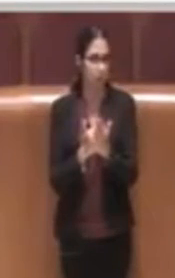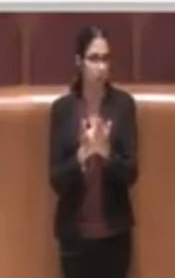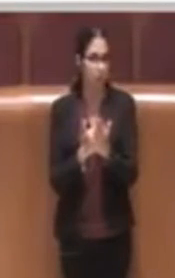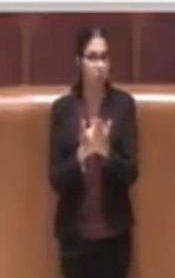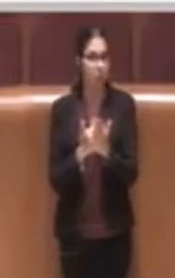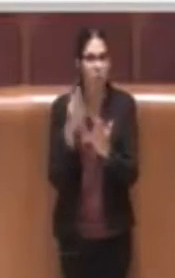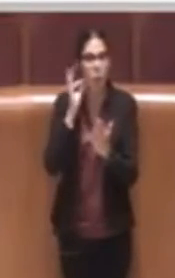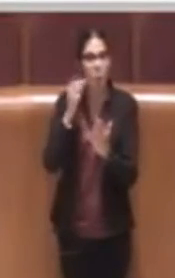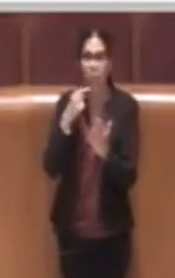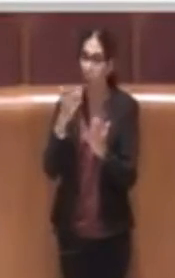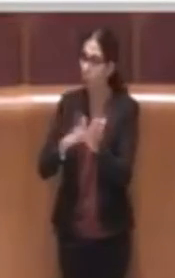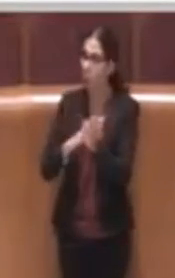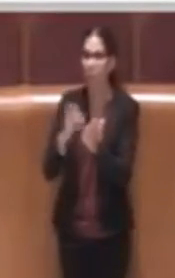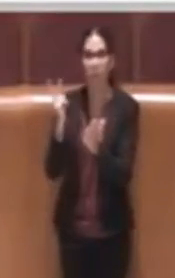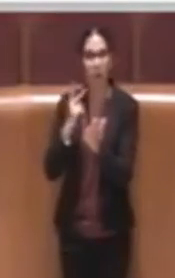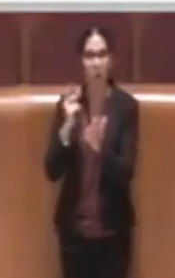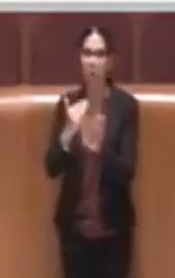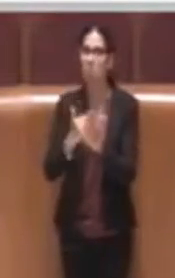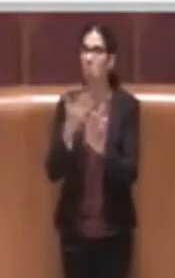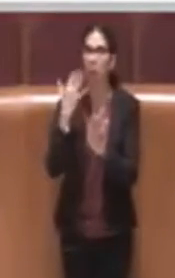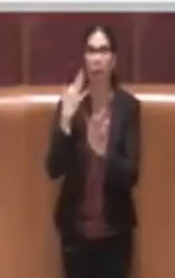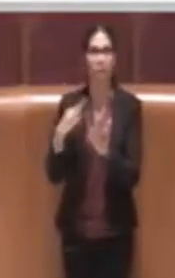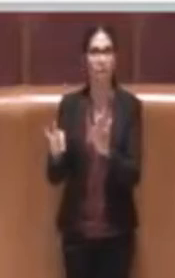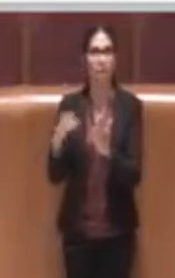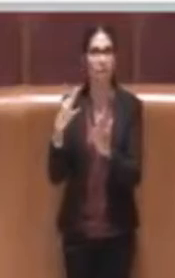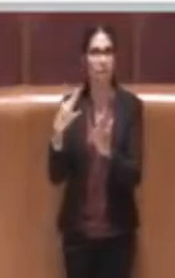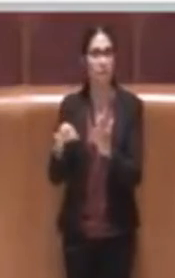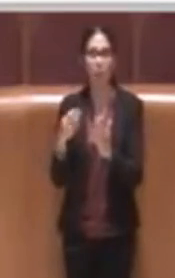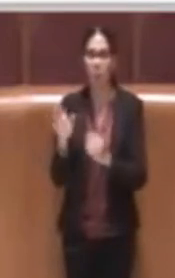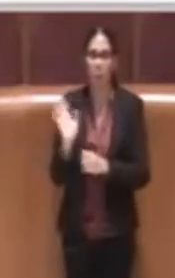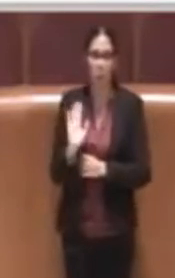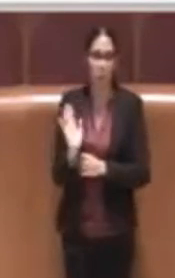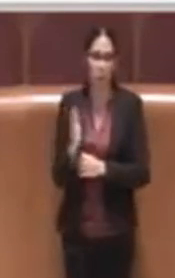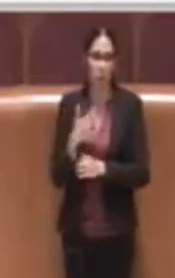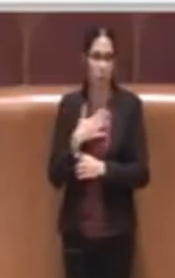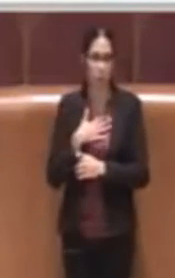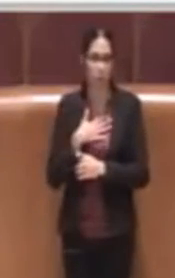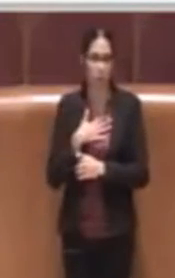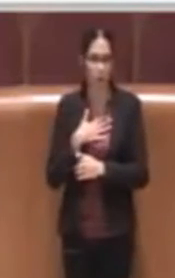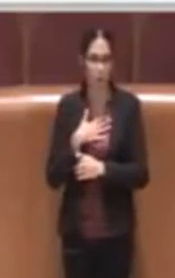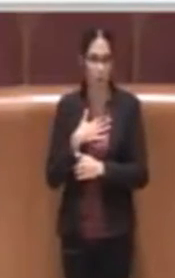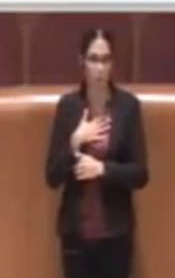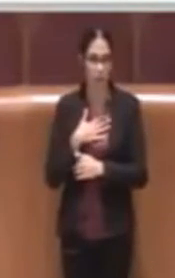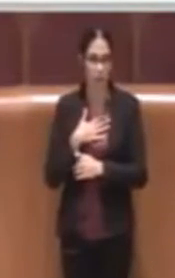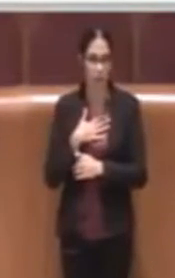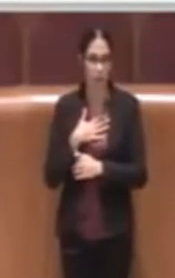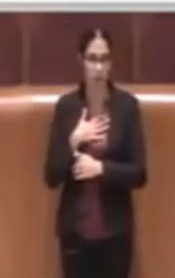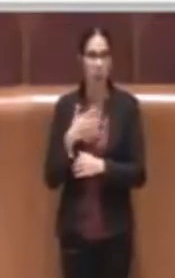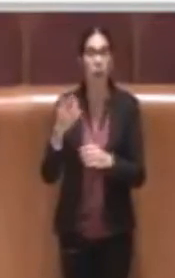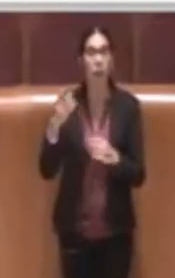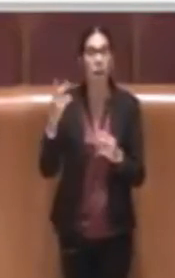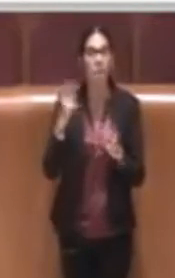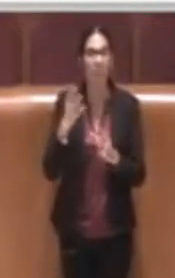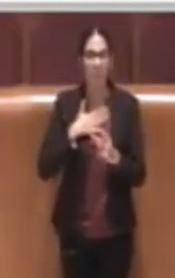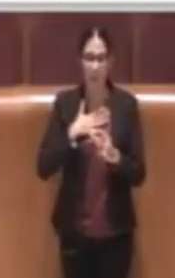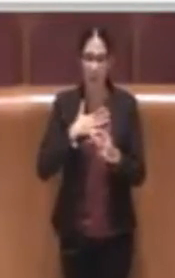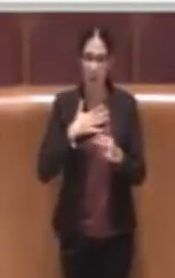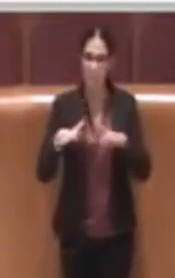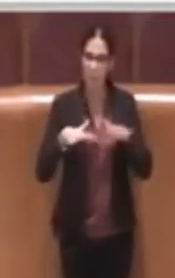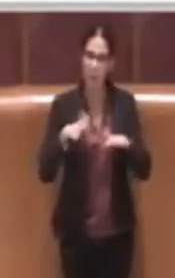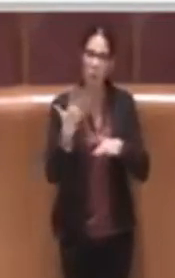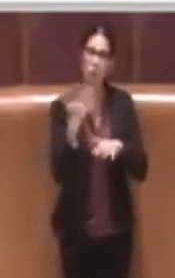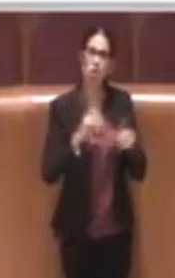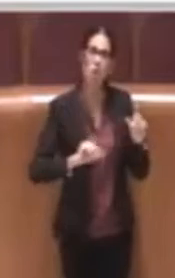o l'ammirazione politica. Me ne guardo bene anche perché le linee programmatiche del Movimento 5 Stelle e la